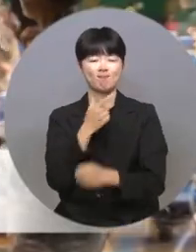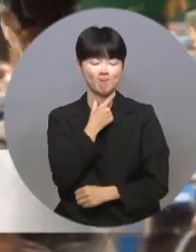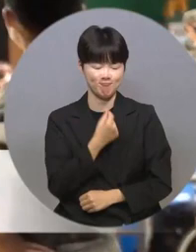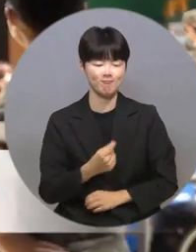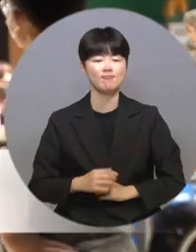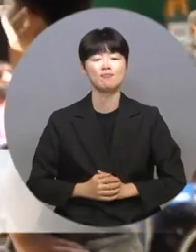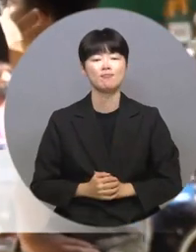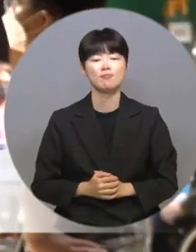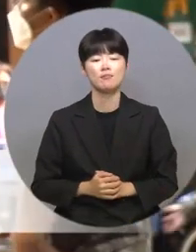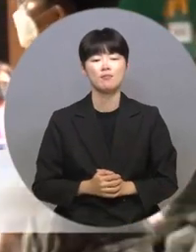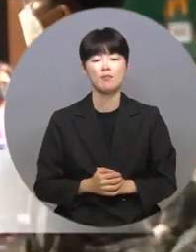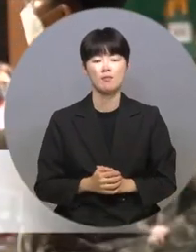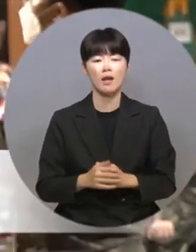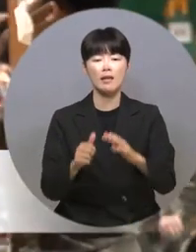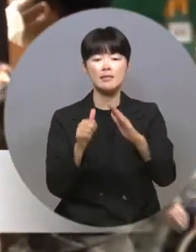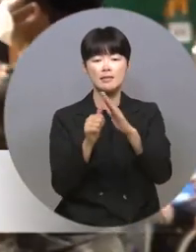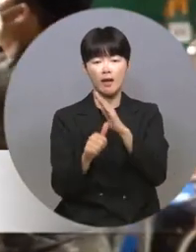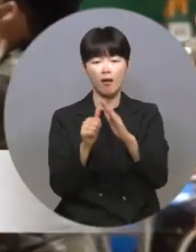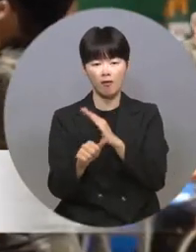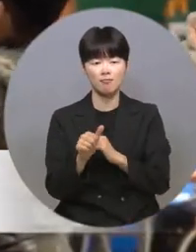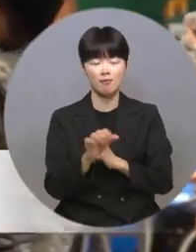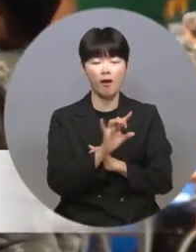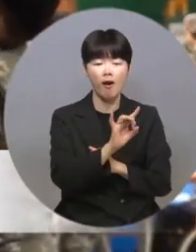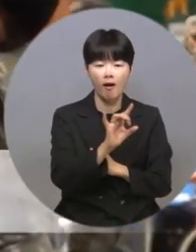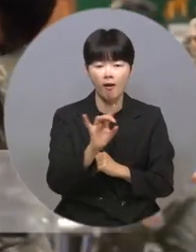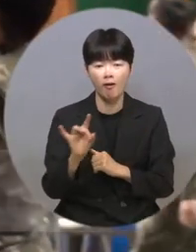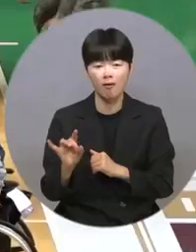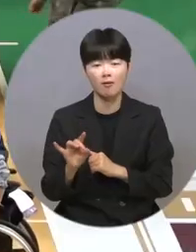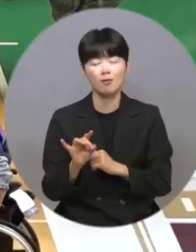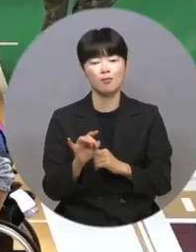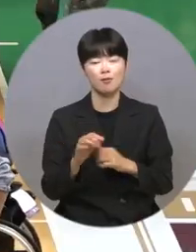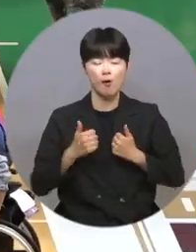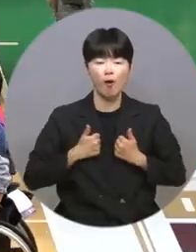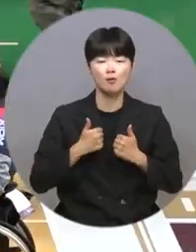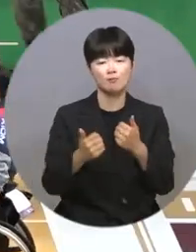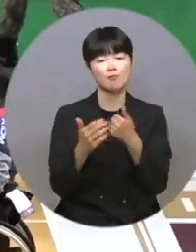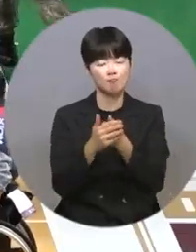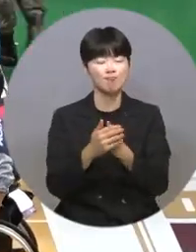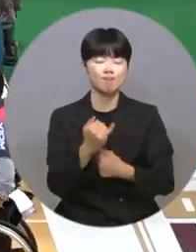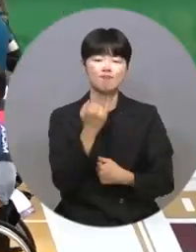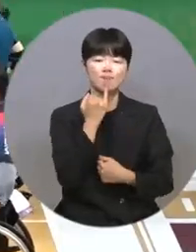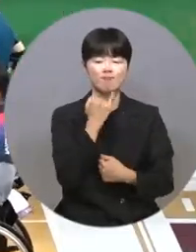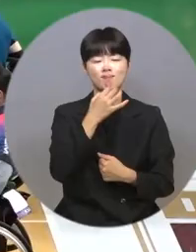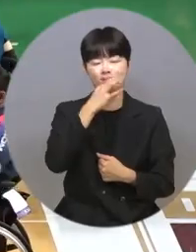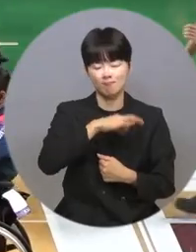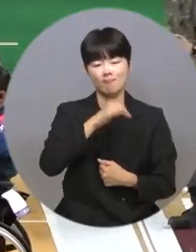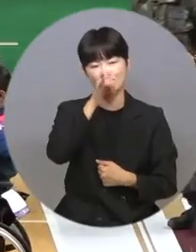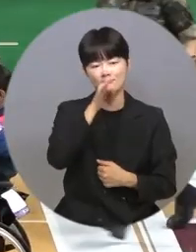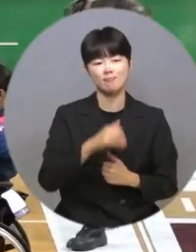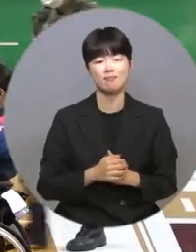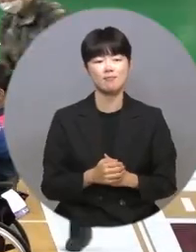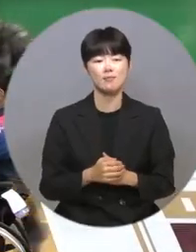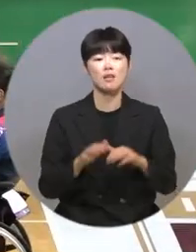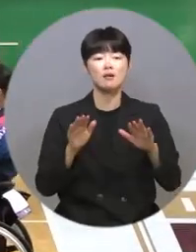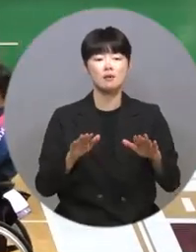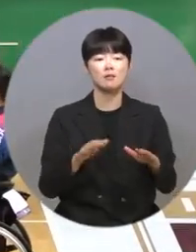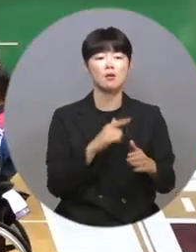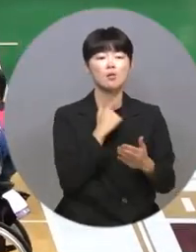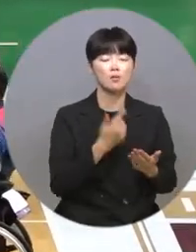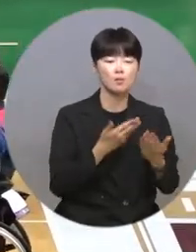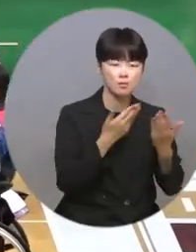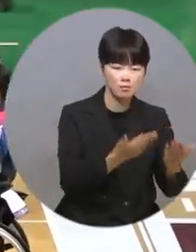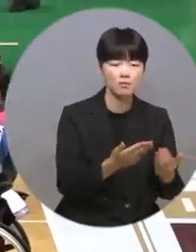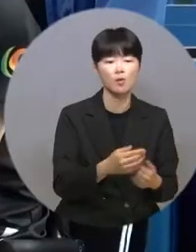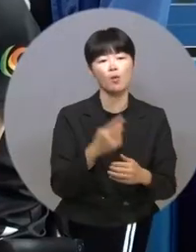보니까 뿌듯하게 느껴져서 되게 보람차고 기쁜 것 같습니다. 이번 대회로 인하여 장애인 선수와 일반 자원봉사자, 보호자